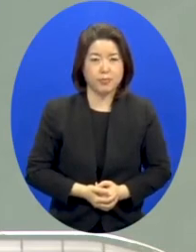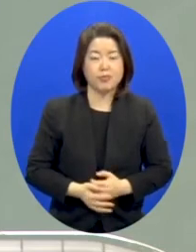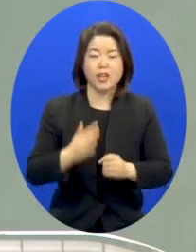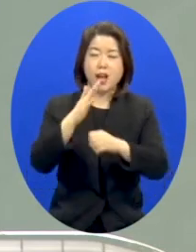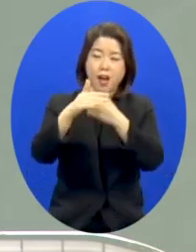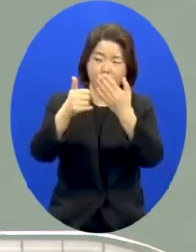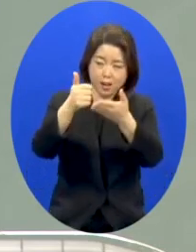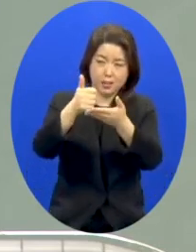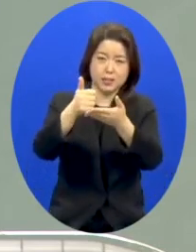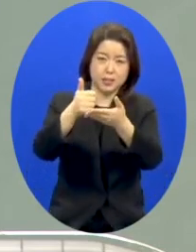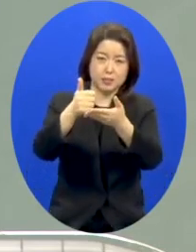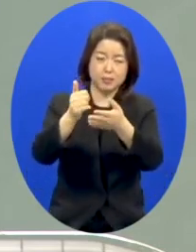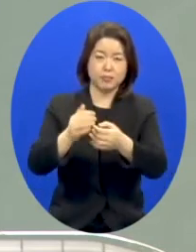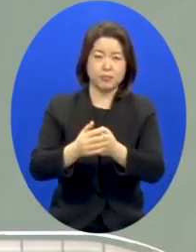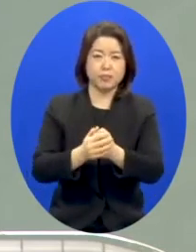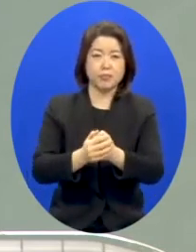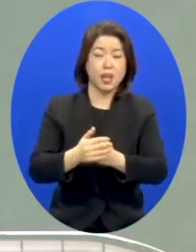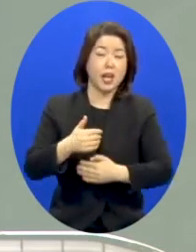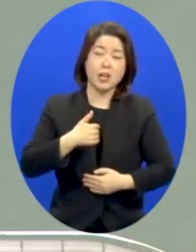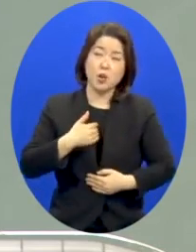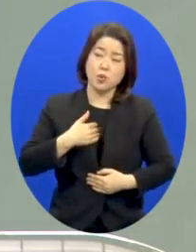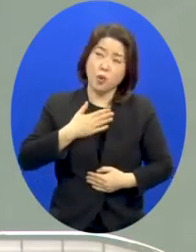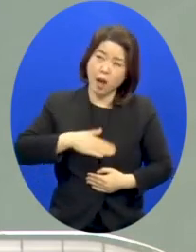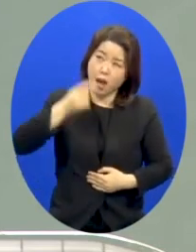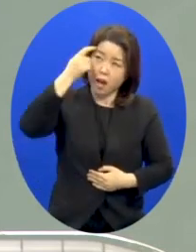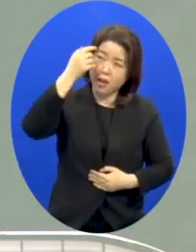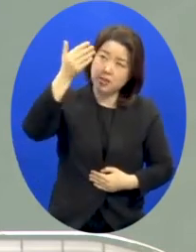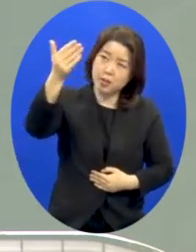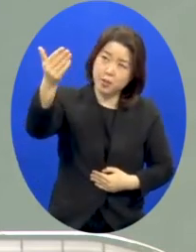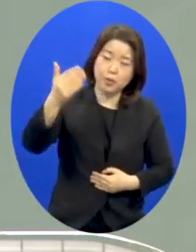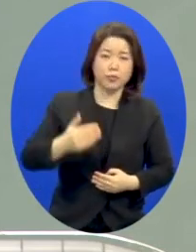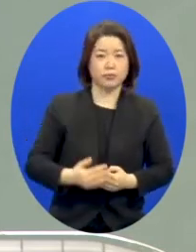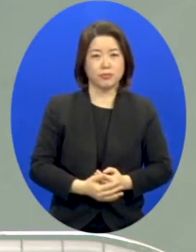하나님 저를 아세요